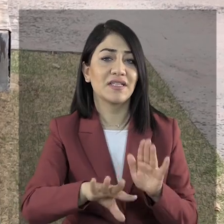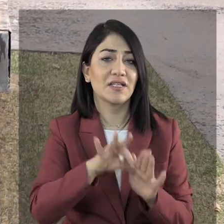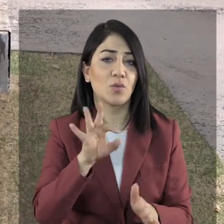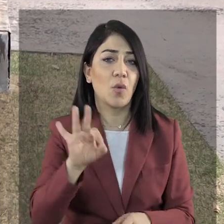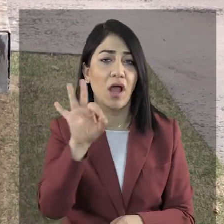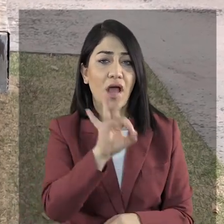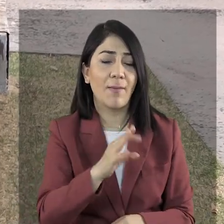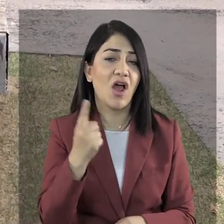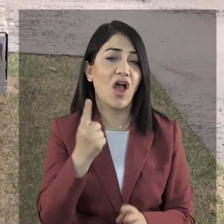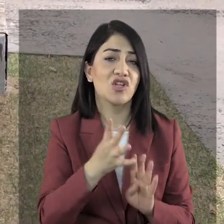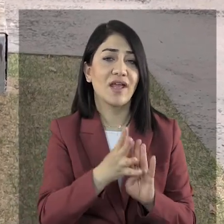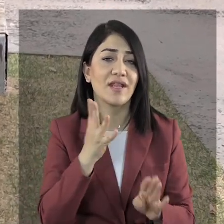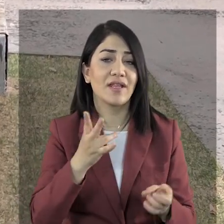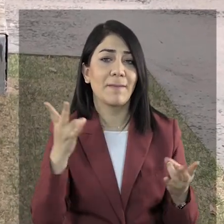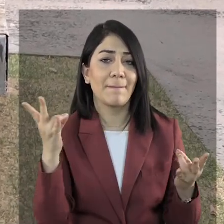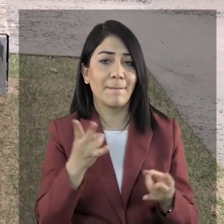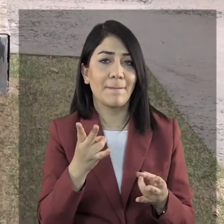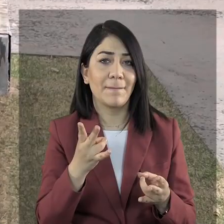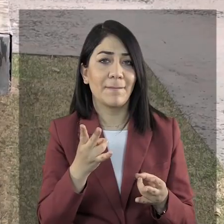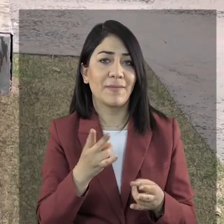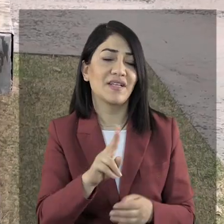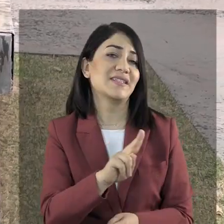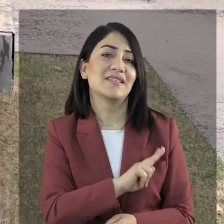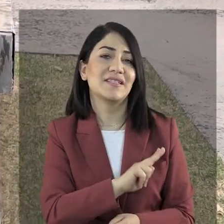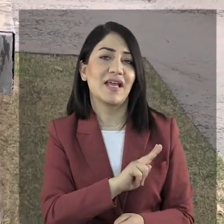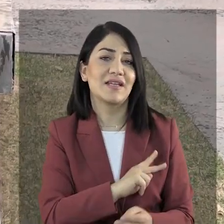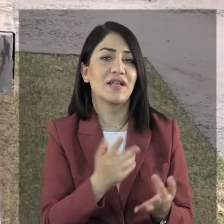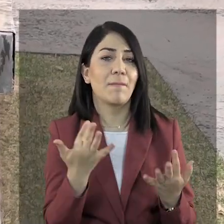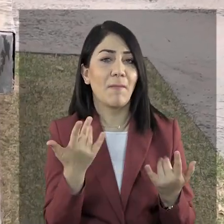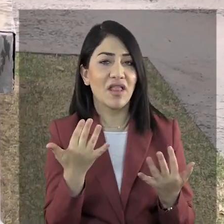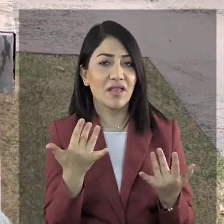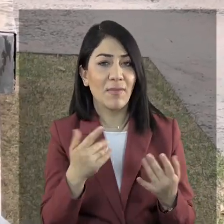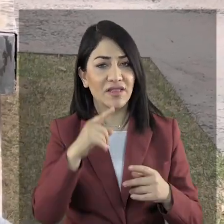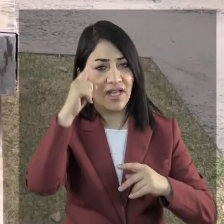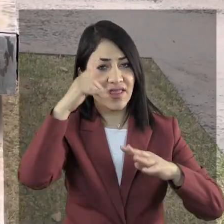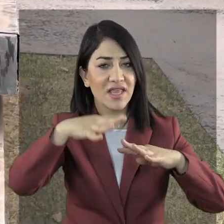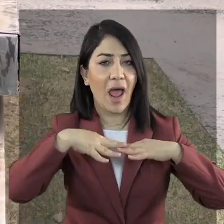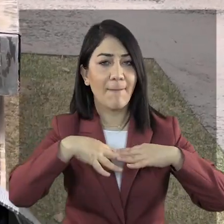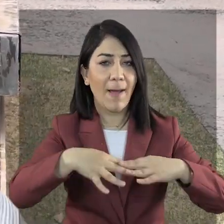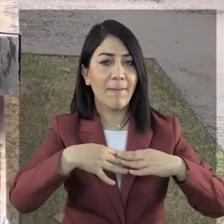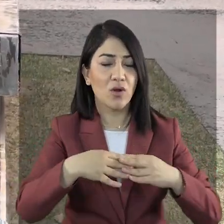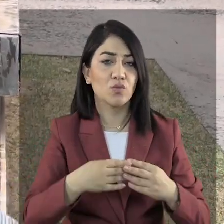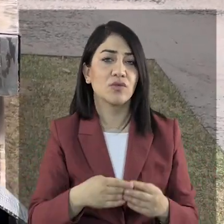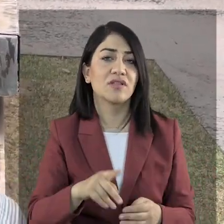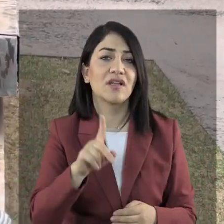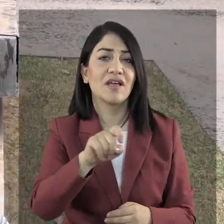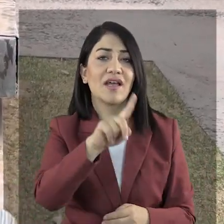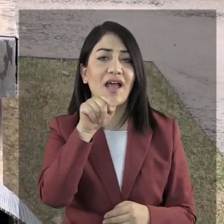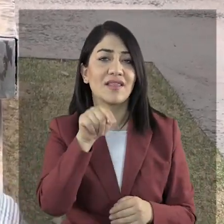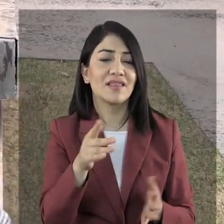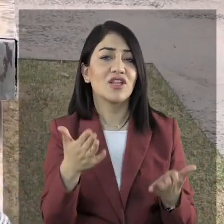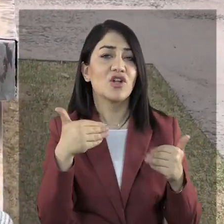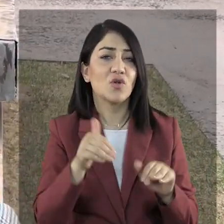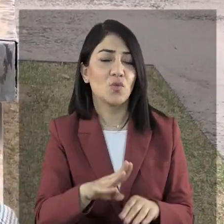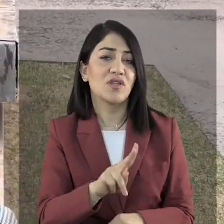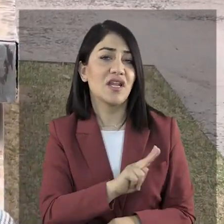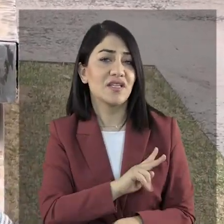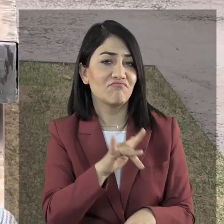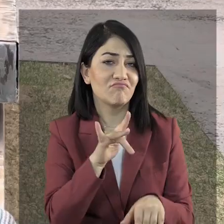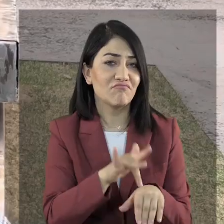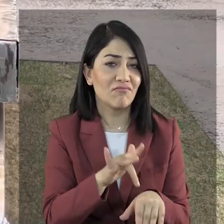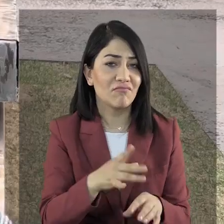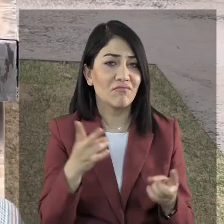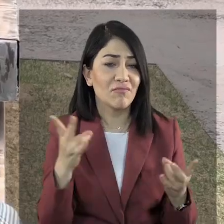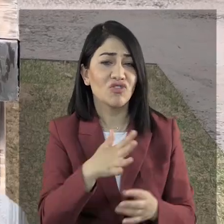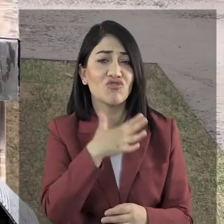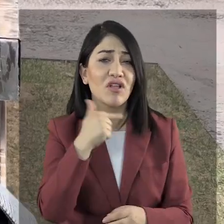Մասնագիտությունը ընտրելու համար առաջին հերթին պետք է մեծ սեր մաթեմատիկայի հանդեպ, ընդհանրապես հրամանատարության հանդեպ, խնդիրներ լուծելու հանդեպ մեծ սեր,